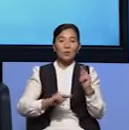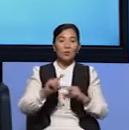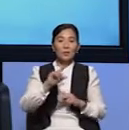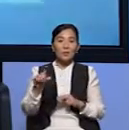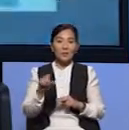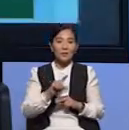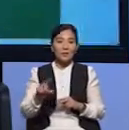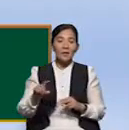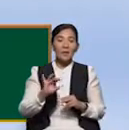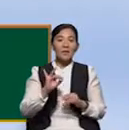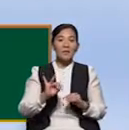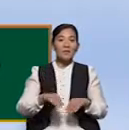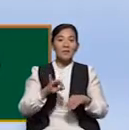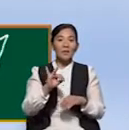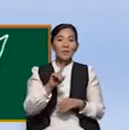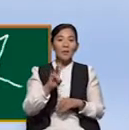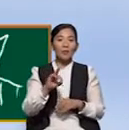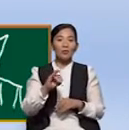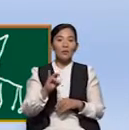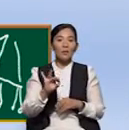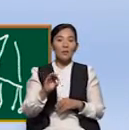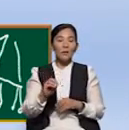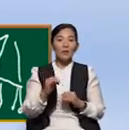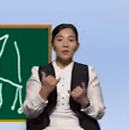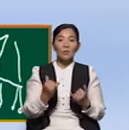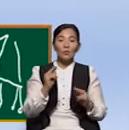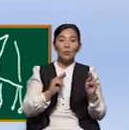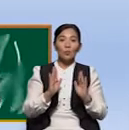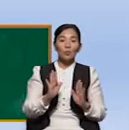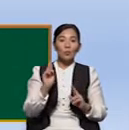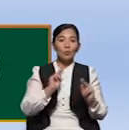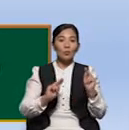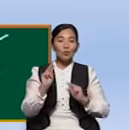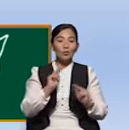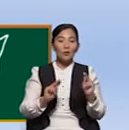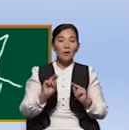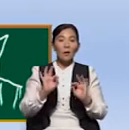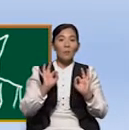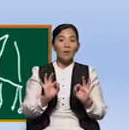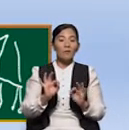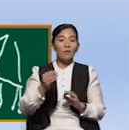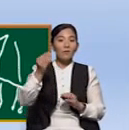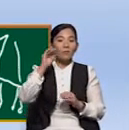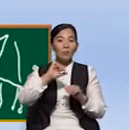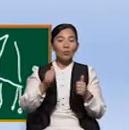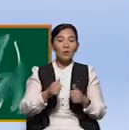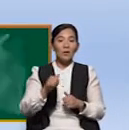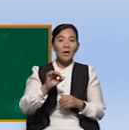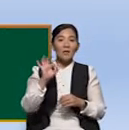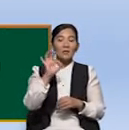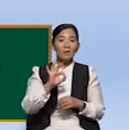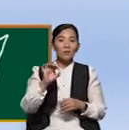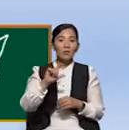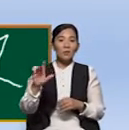текст изложения. Сегодня на уроке мы будем учиться формулировать основную мысль текста,